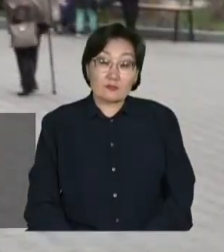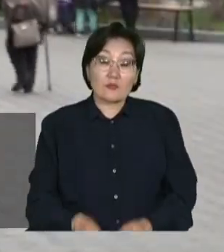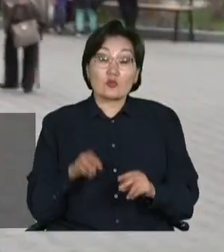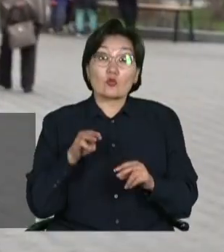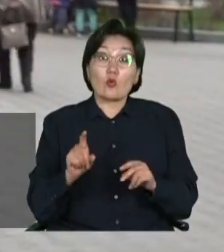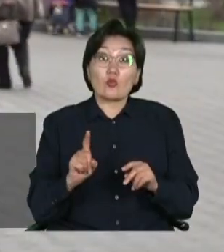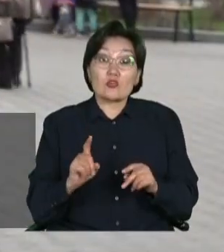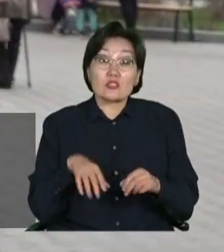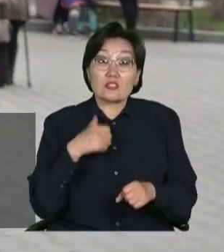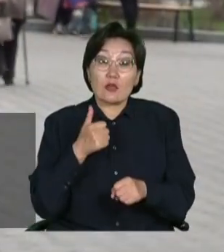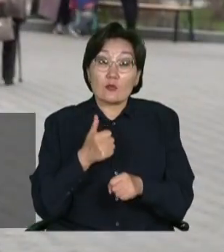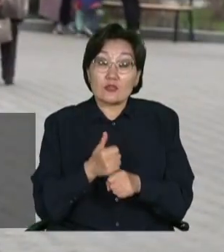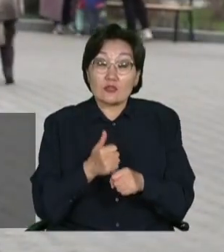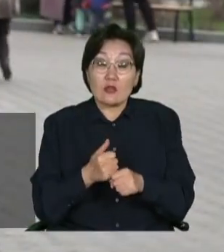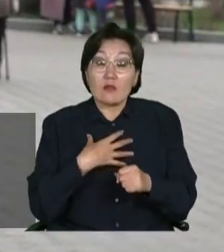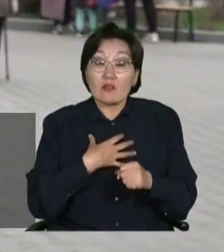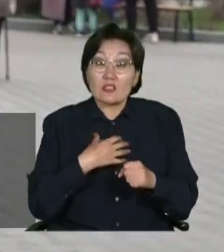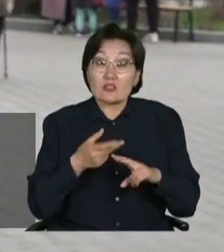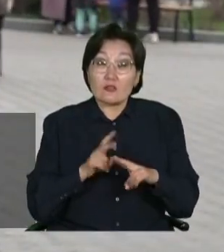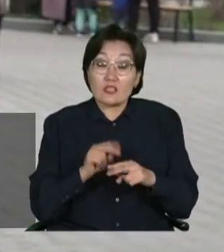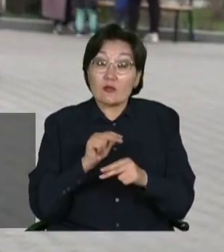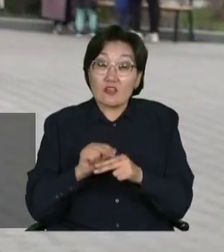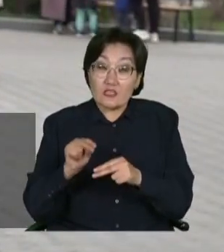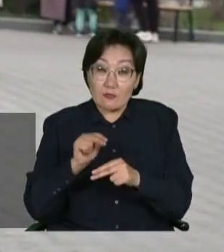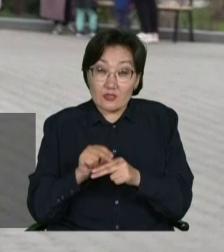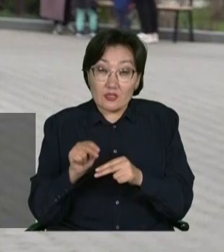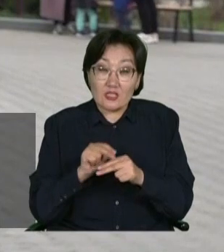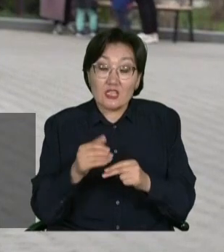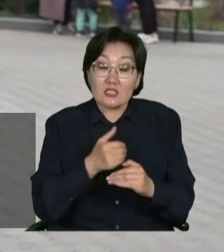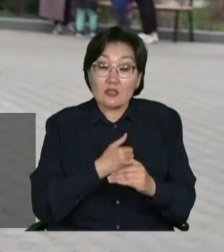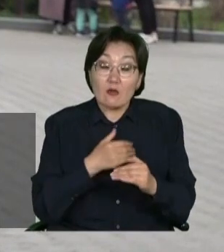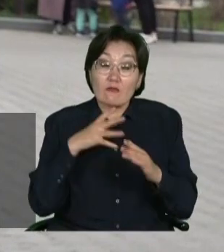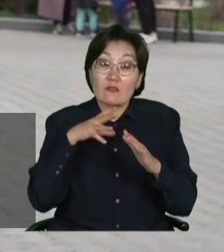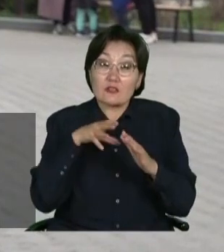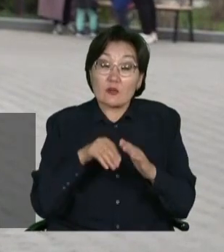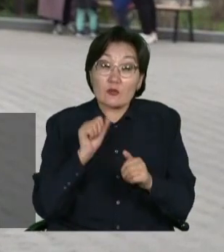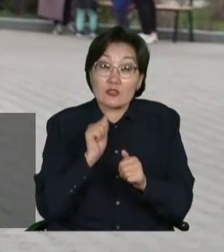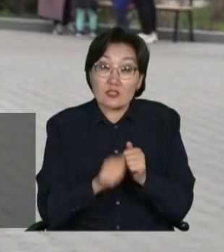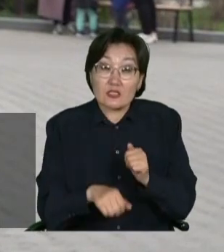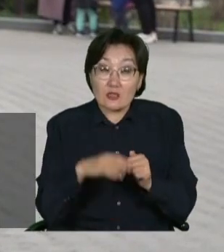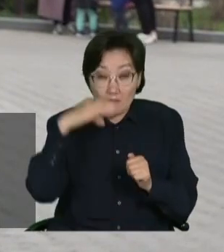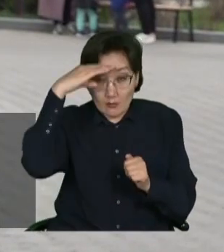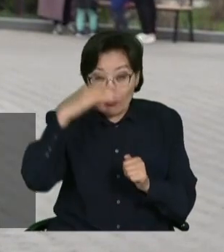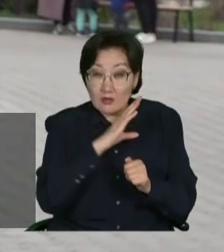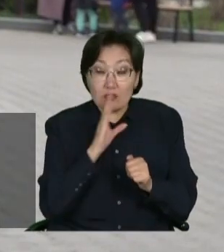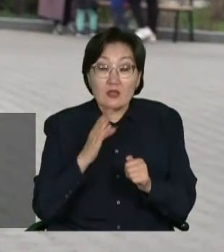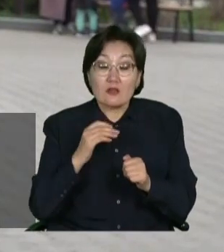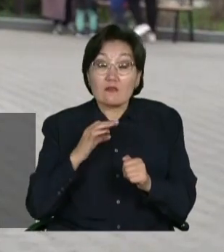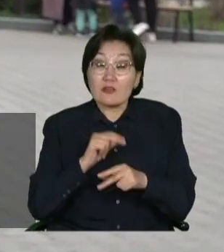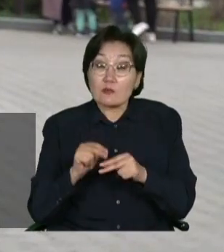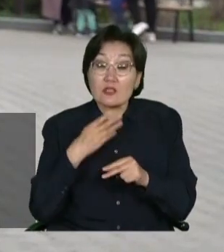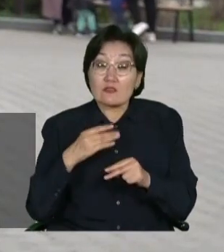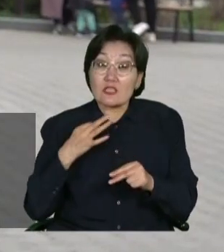то основополагающее и важное, которое воспитывают и хотят вложить каждый мама и папа в своих сыновей.